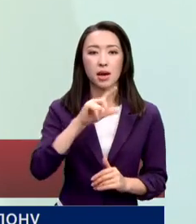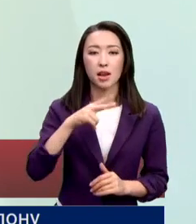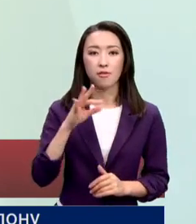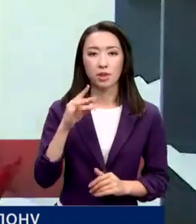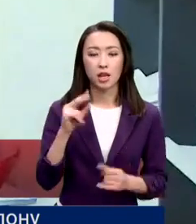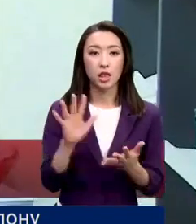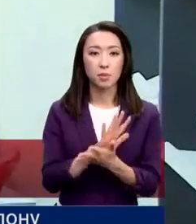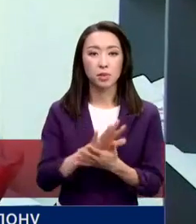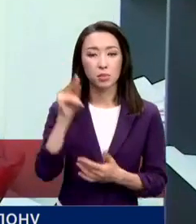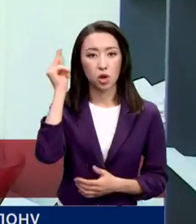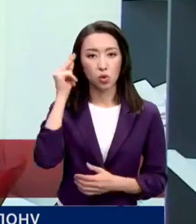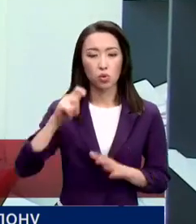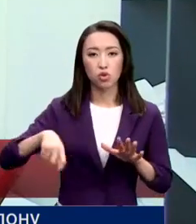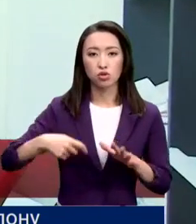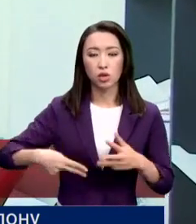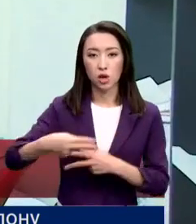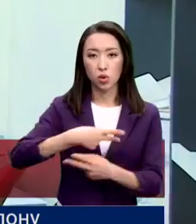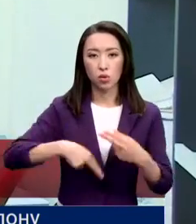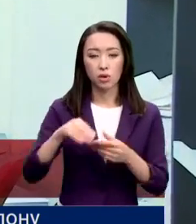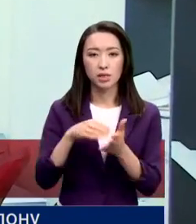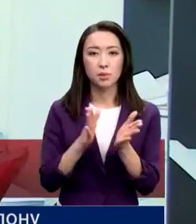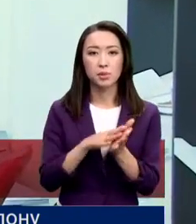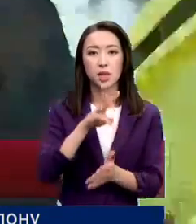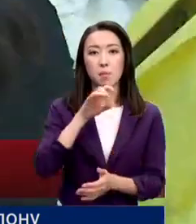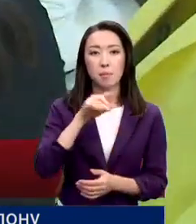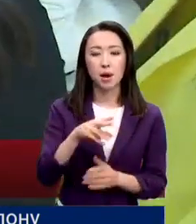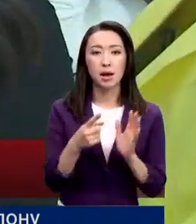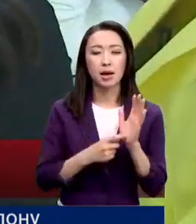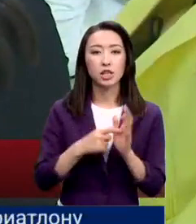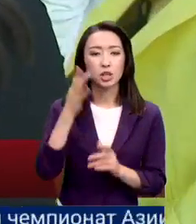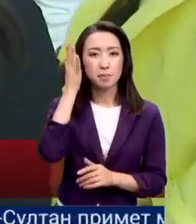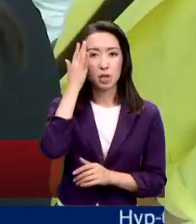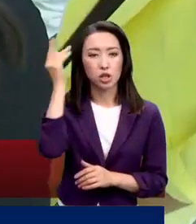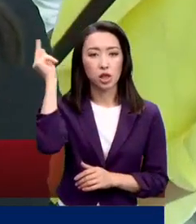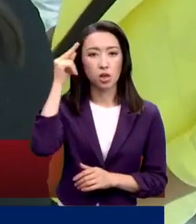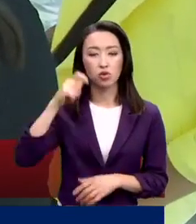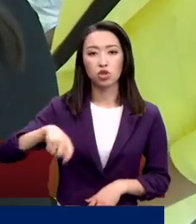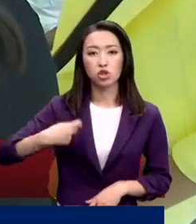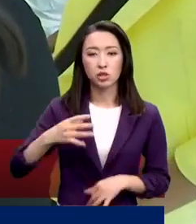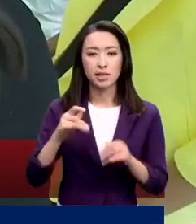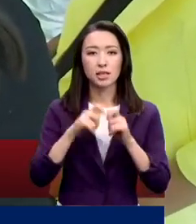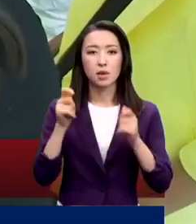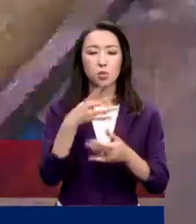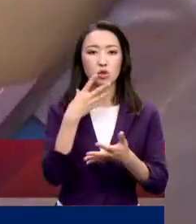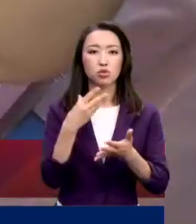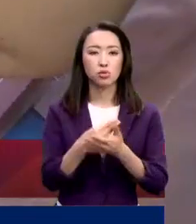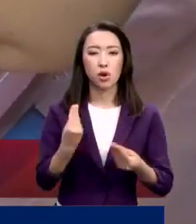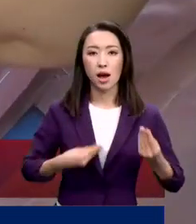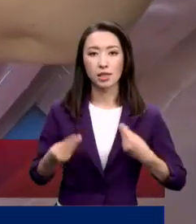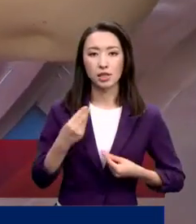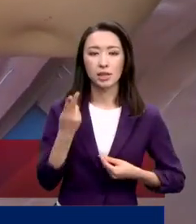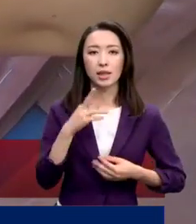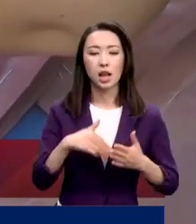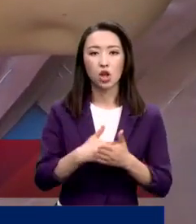Гельмединова на бесплатные курсы кройки и шитья записалась еще в марте. Карагандинка мечтает научиться шить и запустить собственную линию одежды